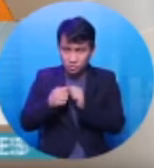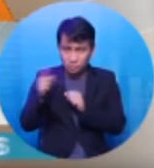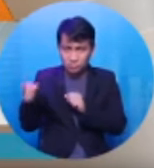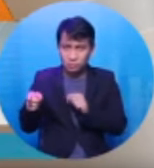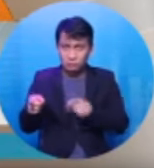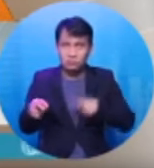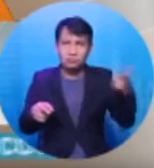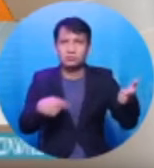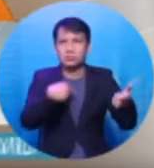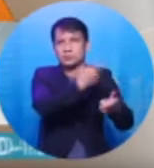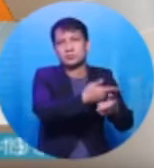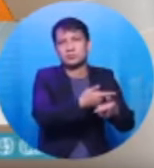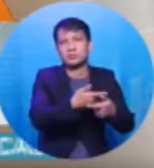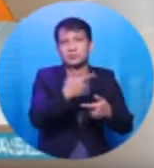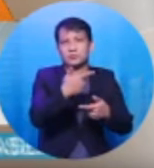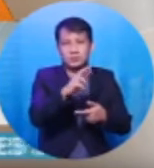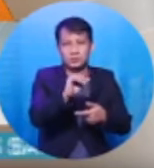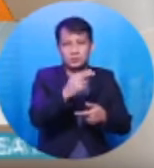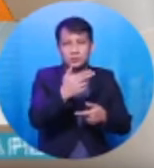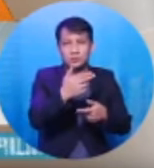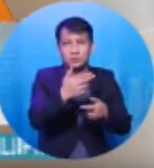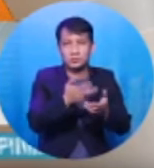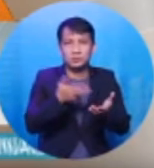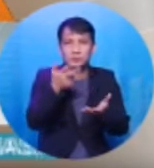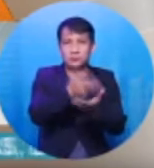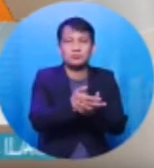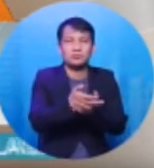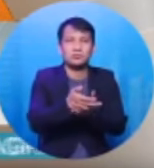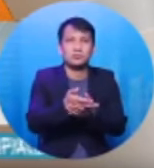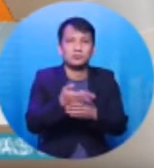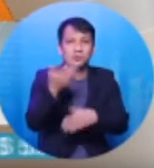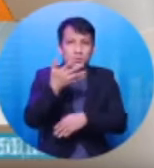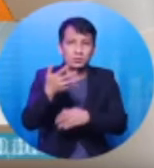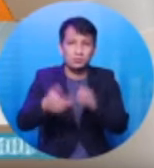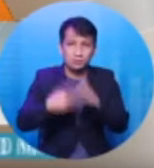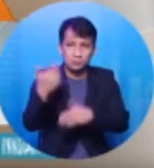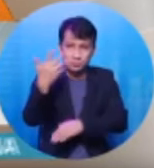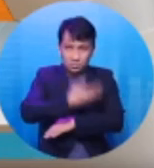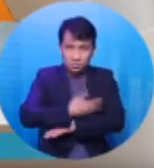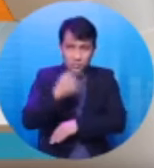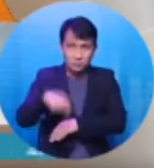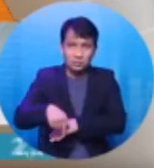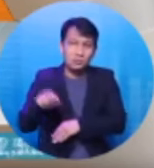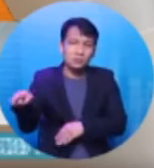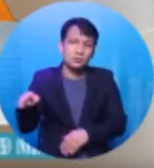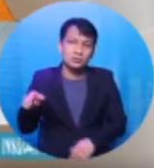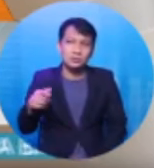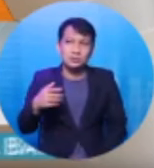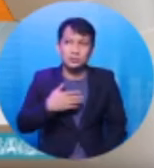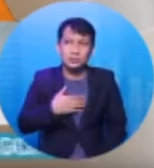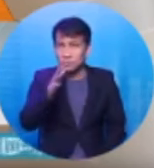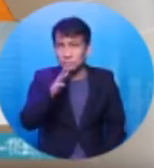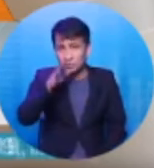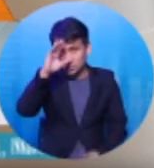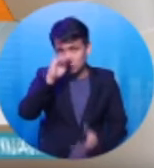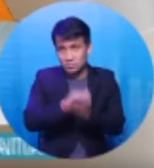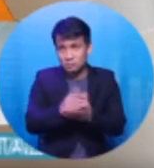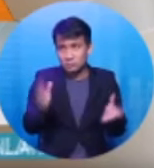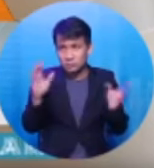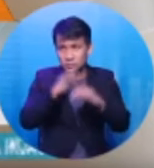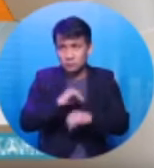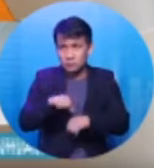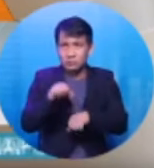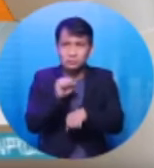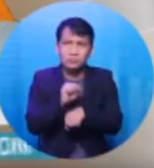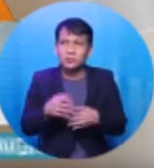Hindi po, nandun po siya sa garay. At every 5 minutes po, sir, umuwi po siya dun sa hipag ko. Teka muna, pagkatapos po ng